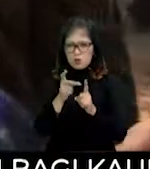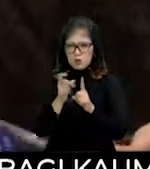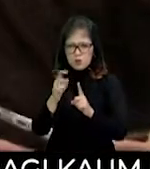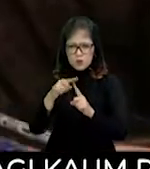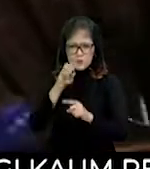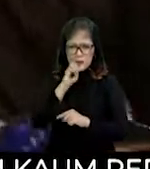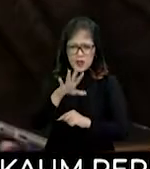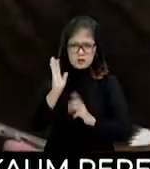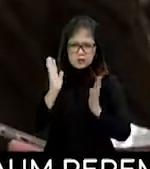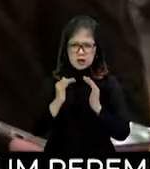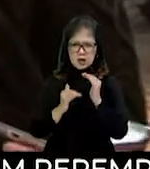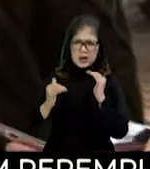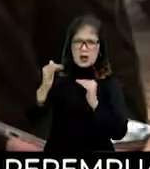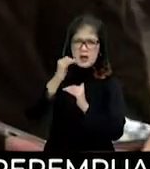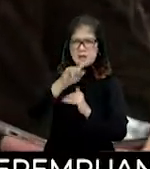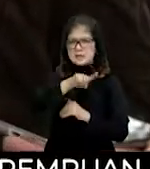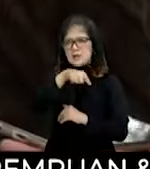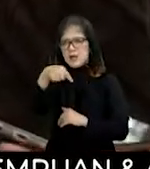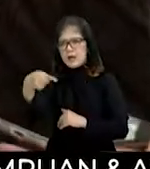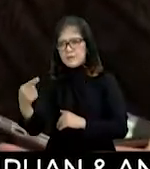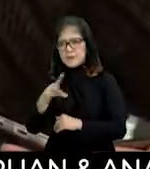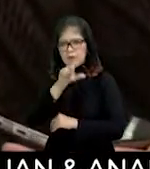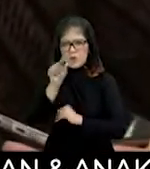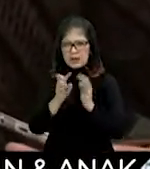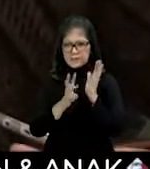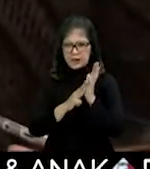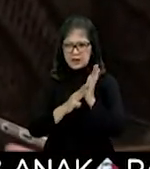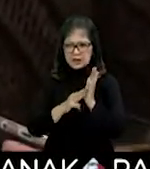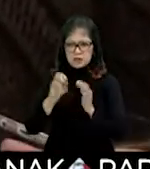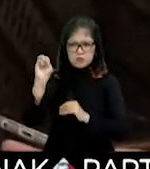dengan pertengahan bahkan di Maret ya, puncaknya ya, kita hadapi ini semua.